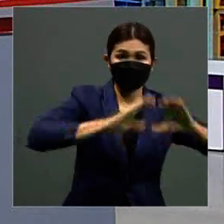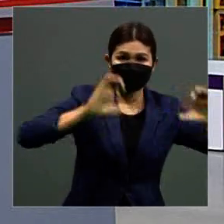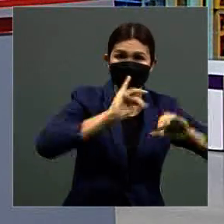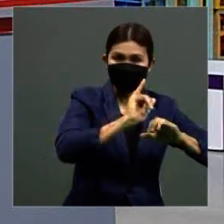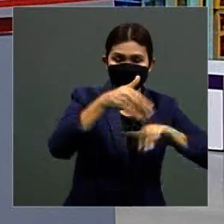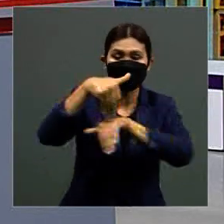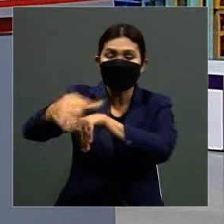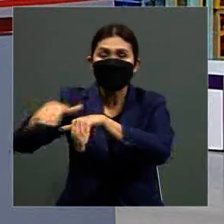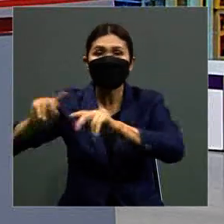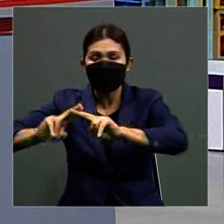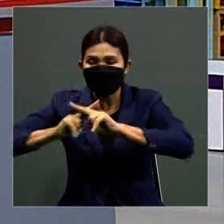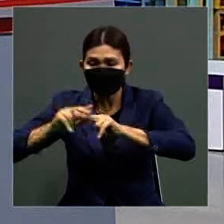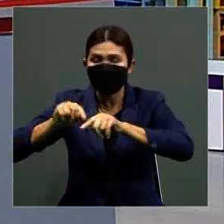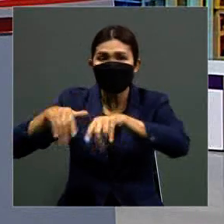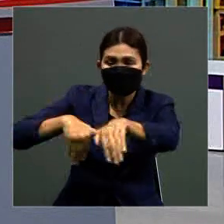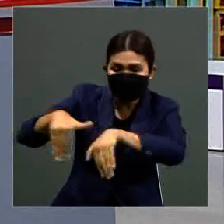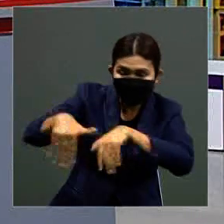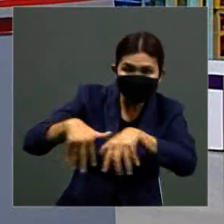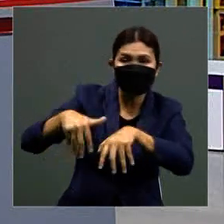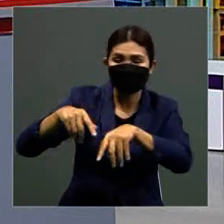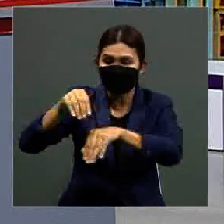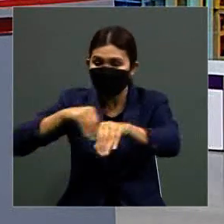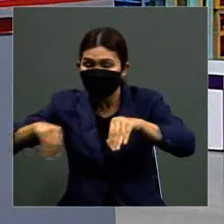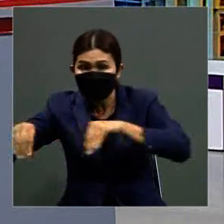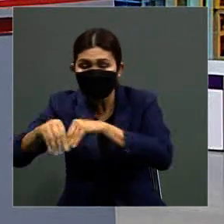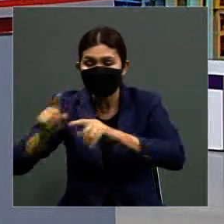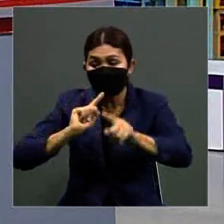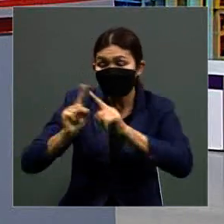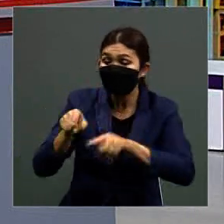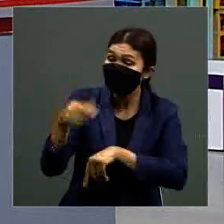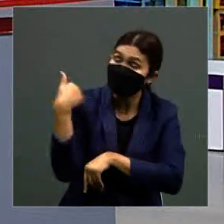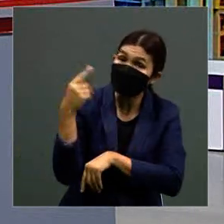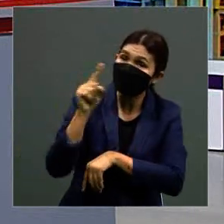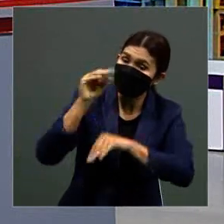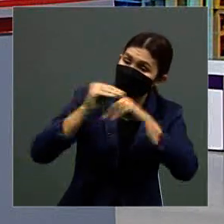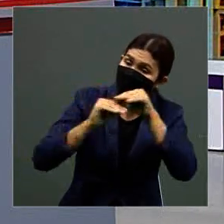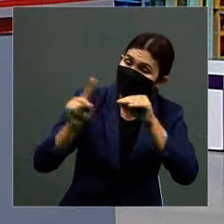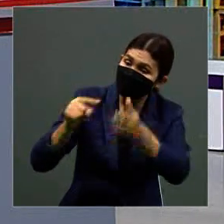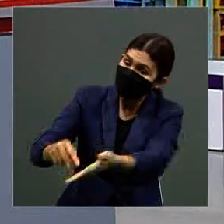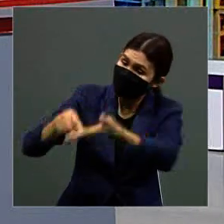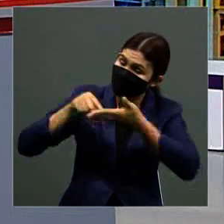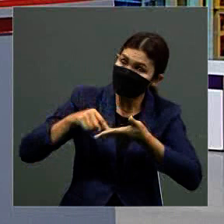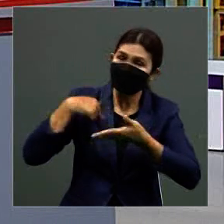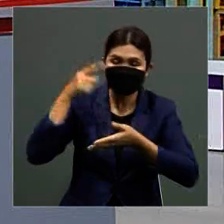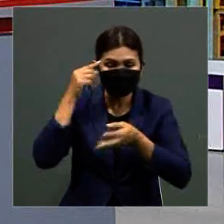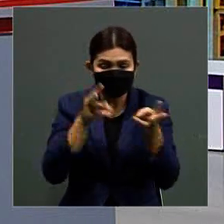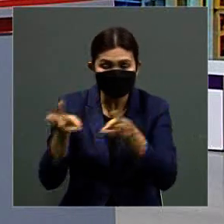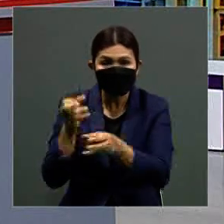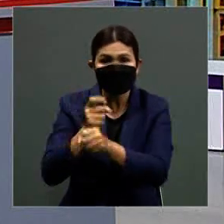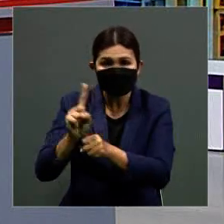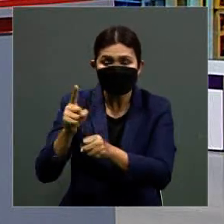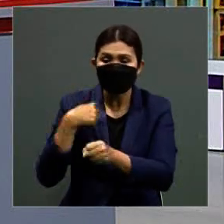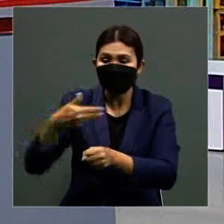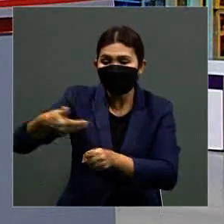ที่ที่ใกล้เคียงแล้วก็ในพื้นที่นั้นๆว่าเอ๊ะเขาจะมีโครงการอะไรมานำเสนอแล้วพร้อมดำเนินการอยากจะขอรับความ